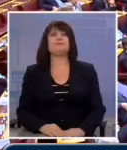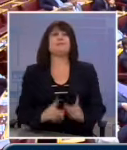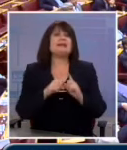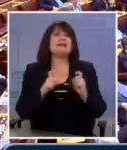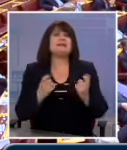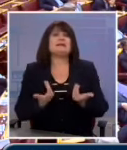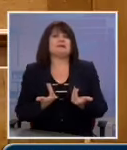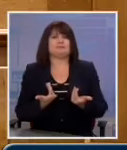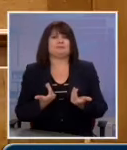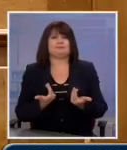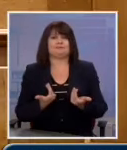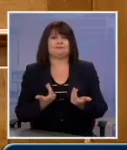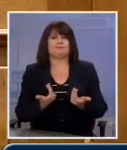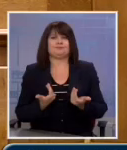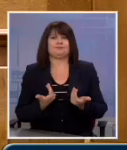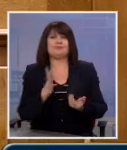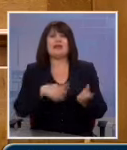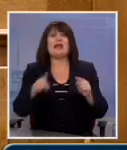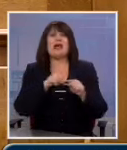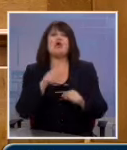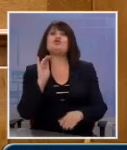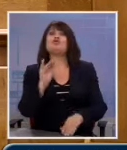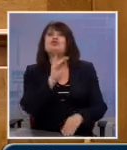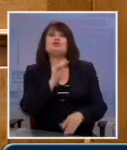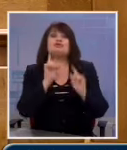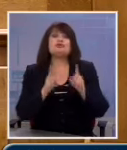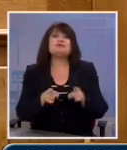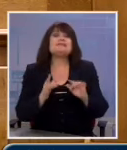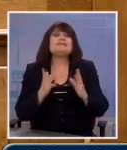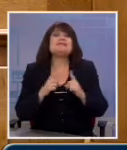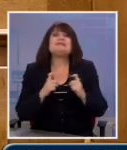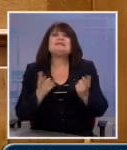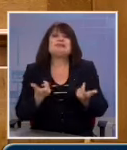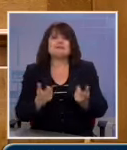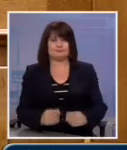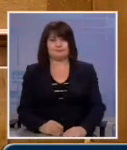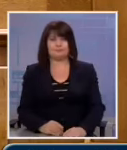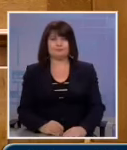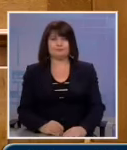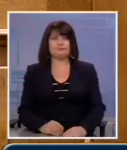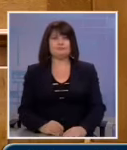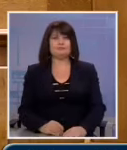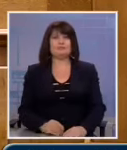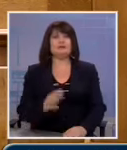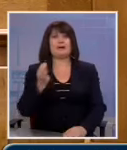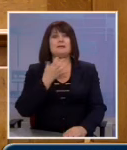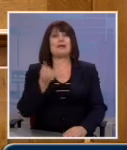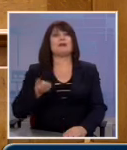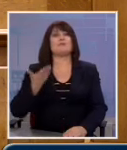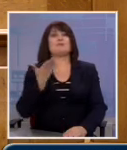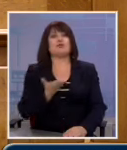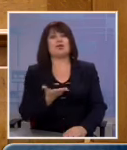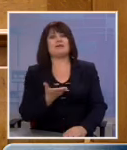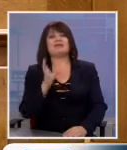οποίο καλούμε τον ελληνικό λαό να αποφασίσει? Υπάρχει, λέει, μία πρόταση από